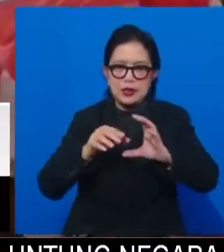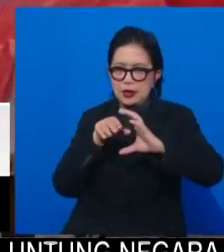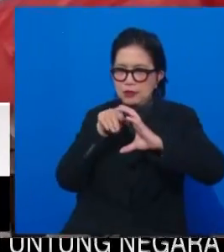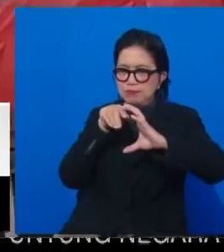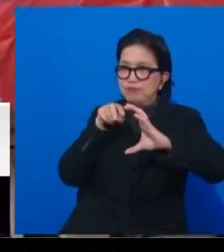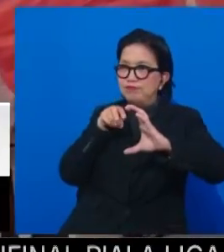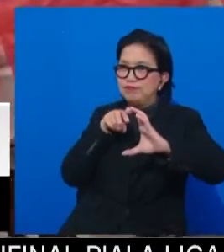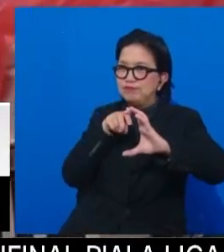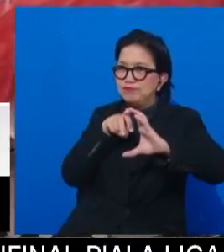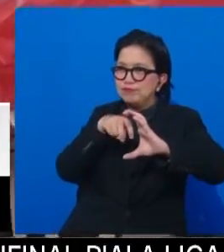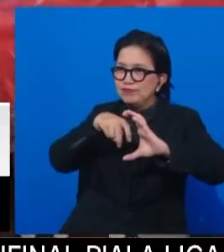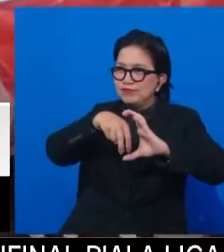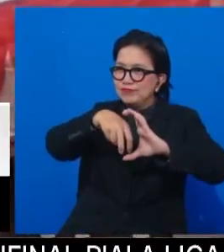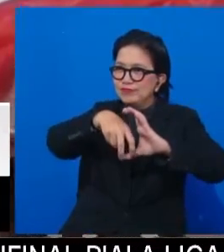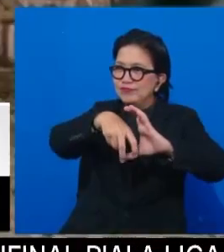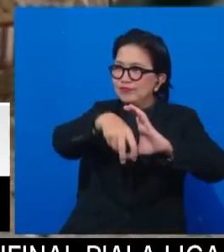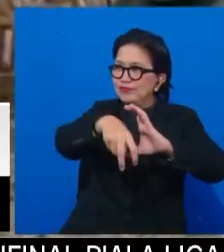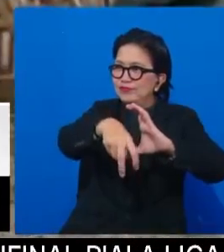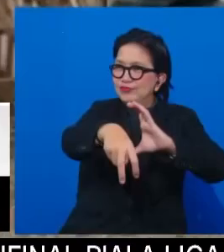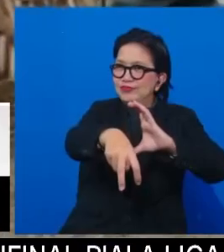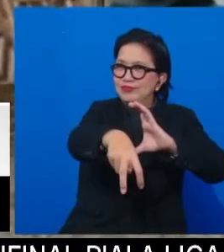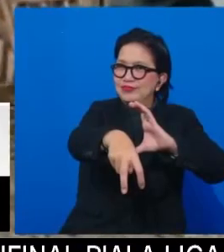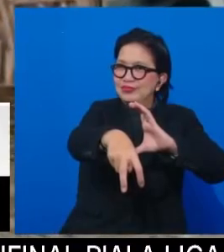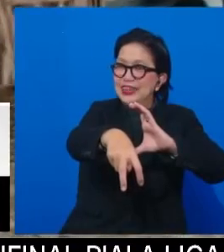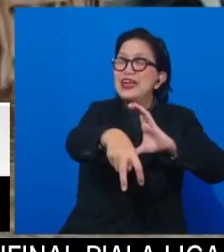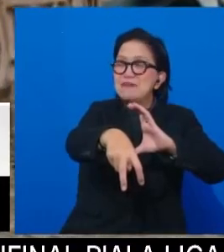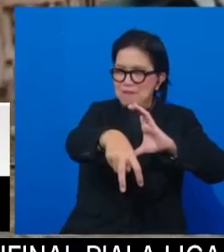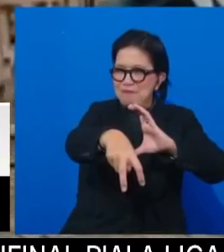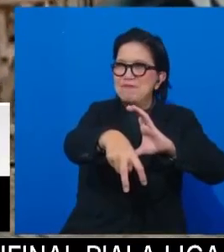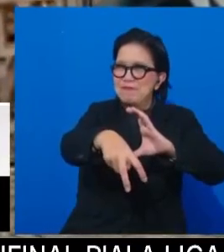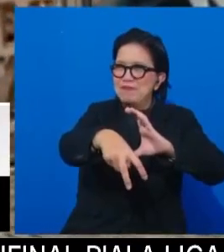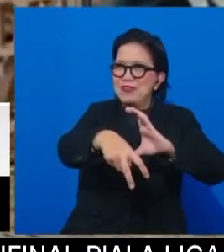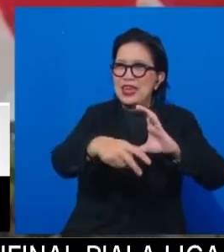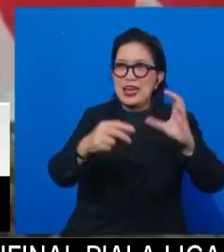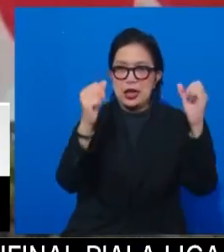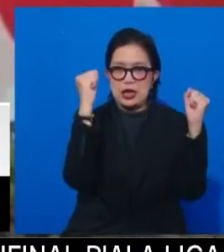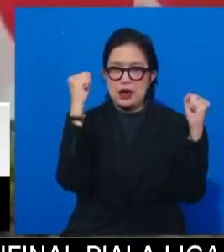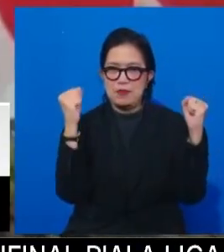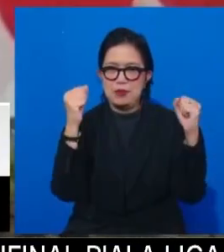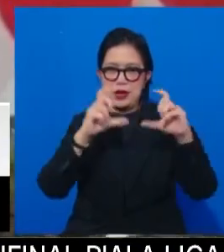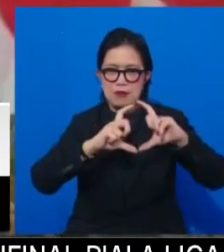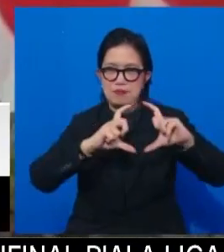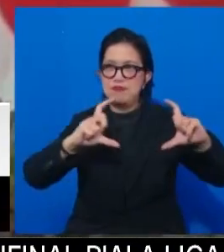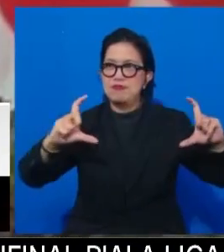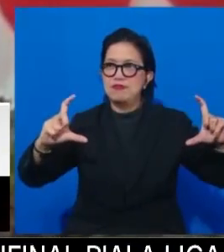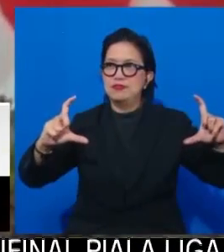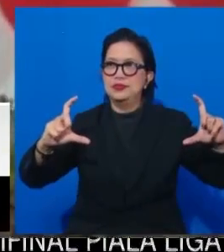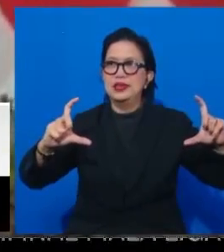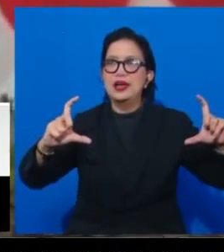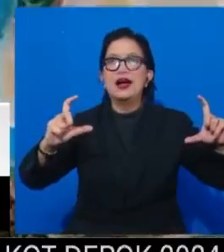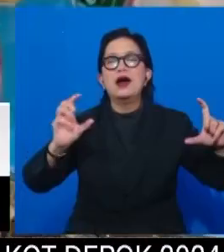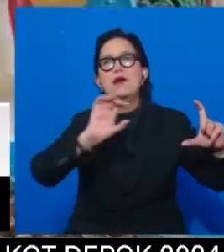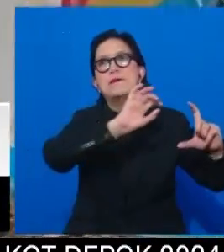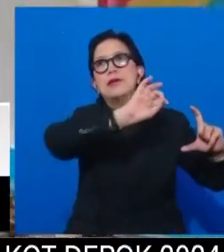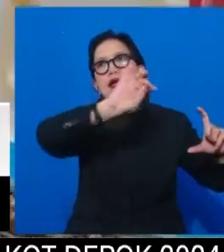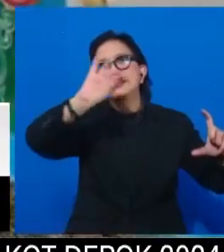atapnya. Pintu masuk lorong pun dipasangi gapura bambu dengan beragam ornamen peralatan dapur. Di